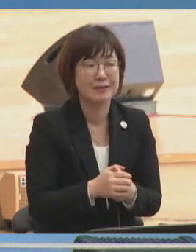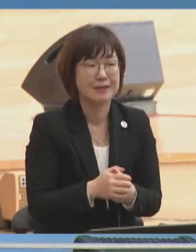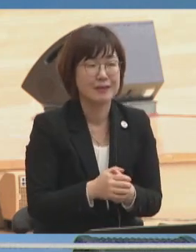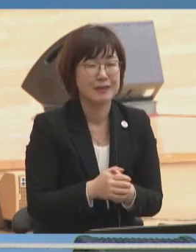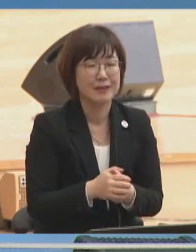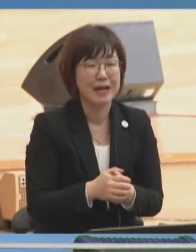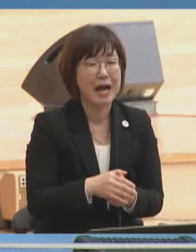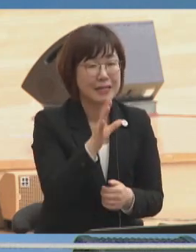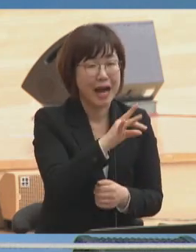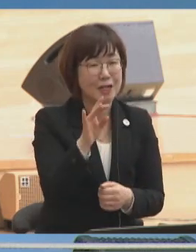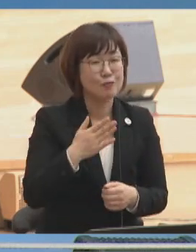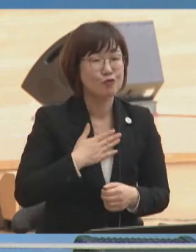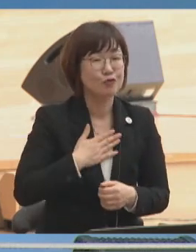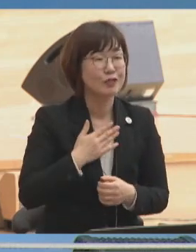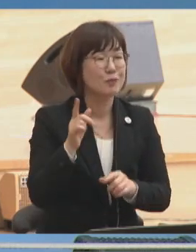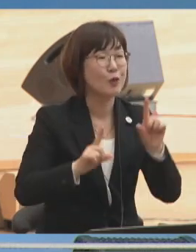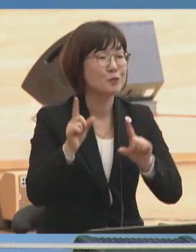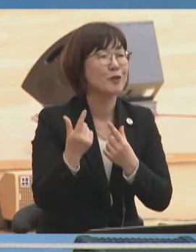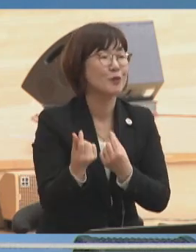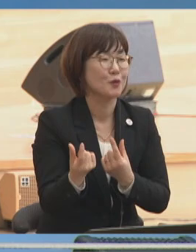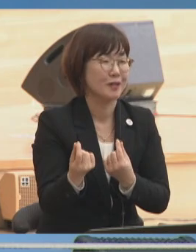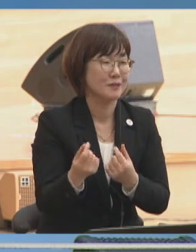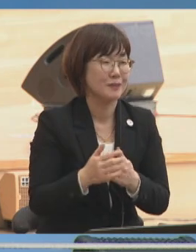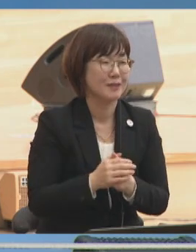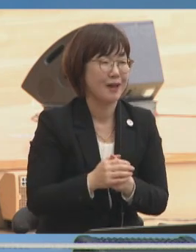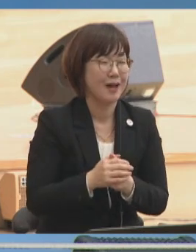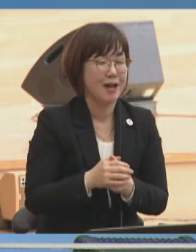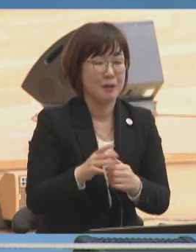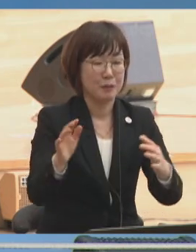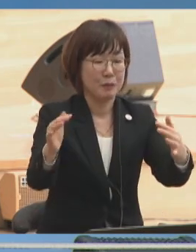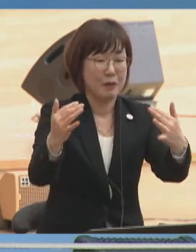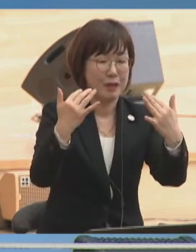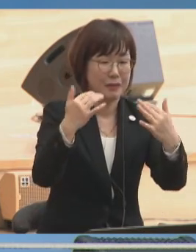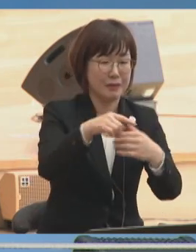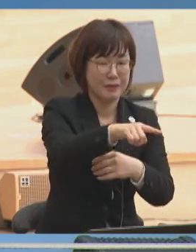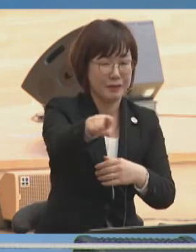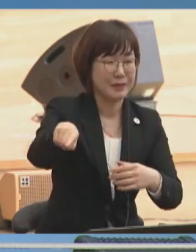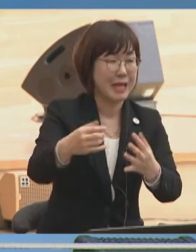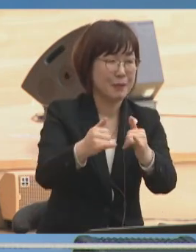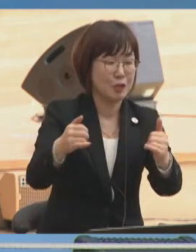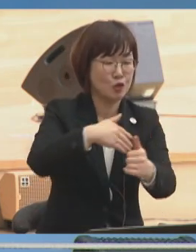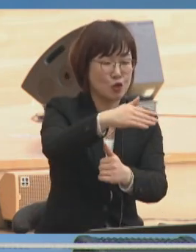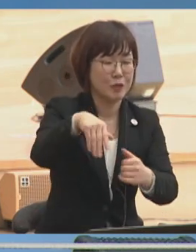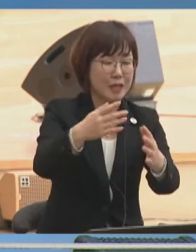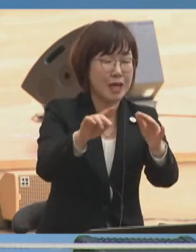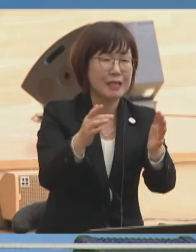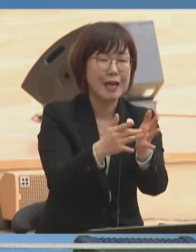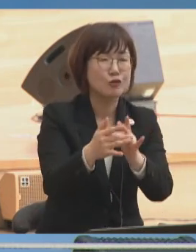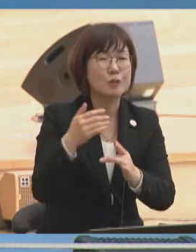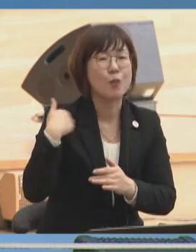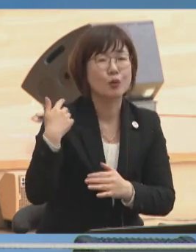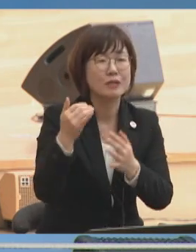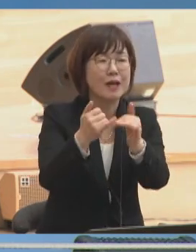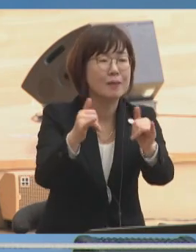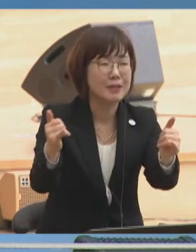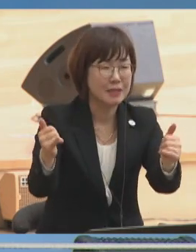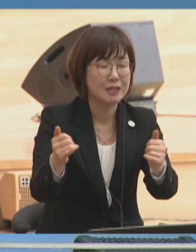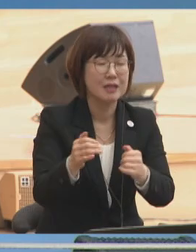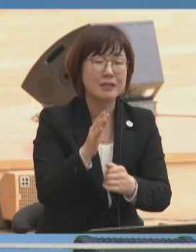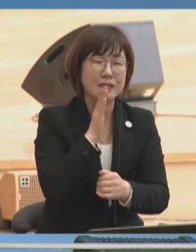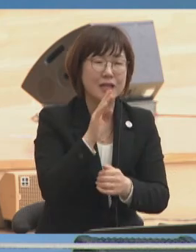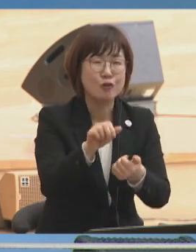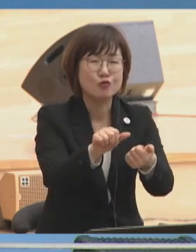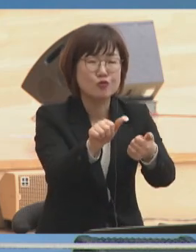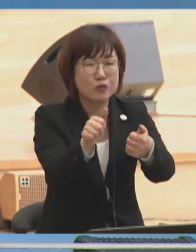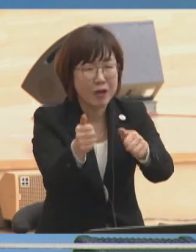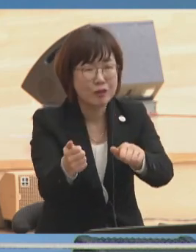우리 한 번씩 그렇게 하죠. 우리를 쳐다보고 있는 공허한 영혼들, 주님을 만나지 못해 실제로 자기가